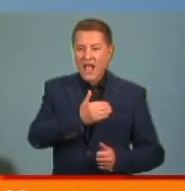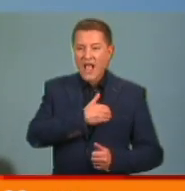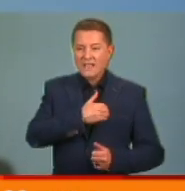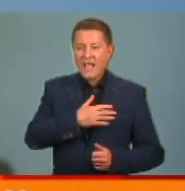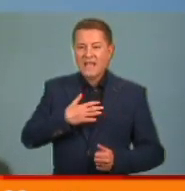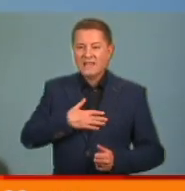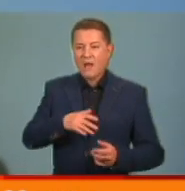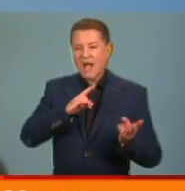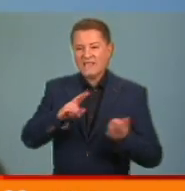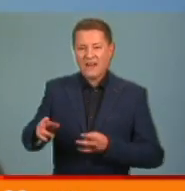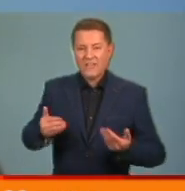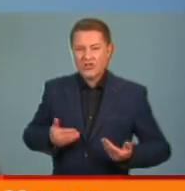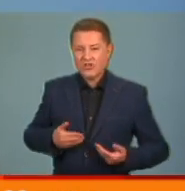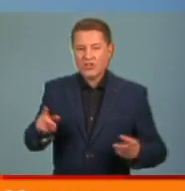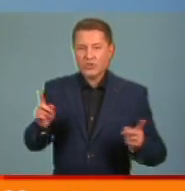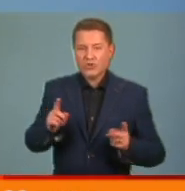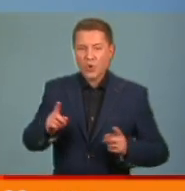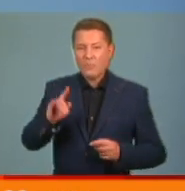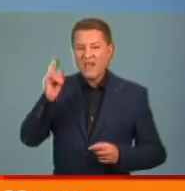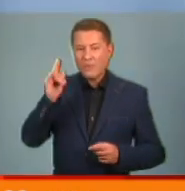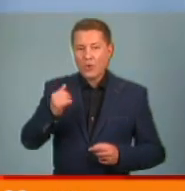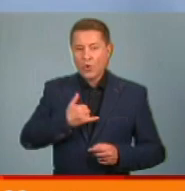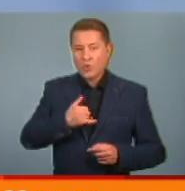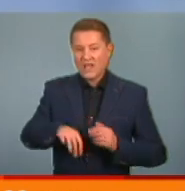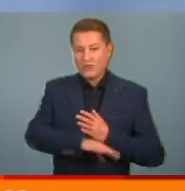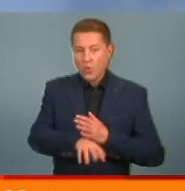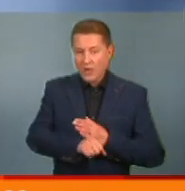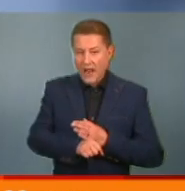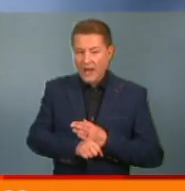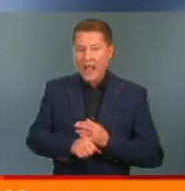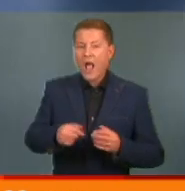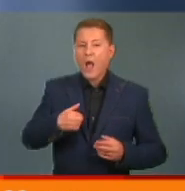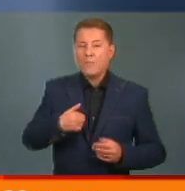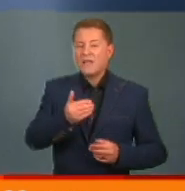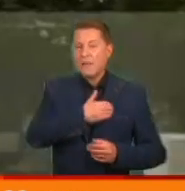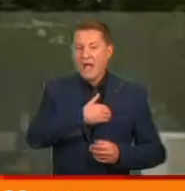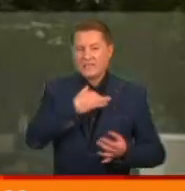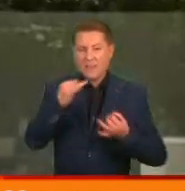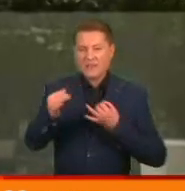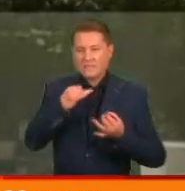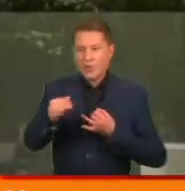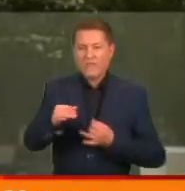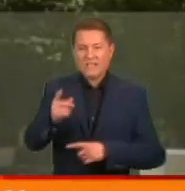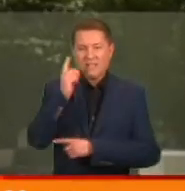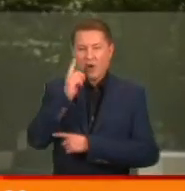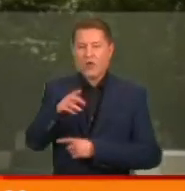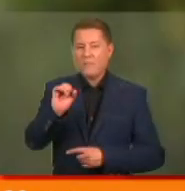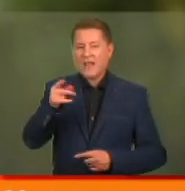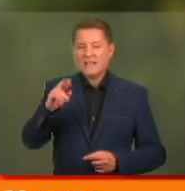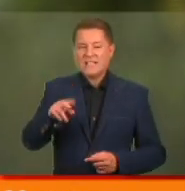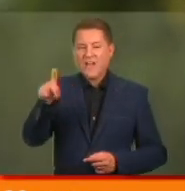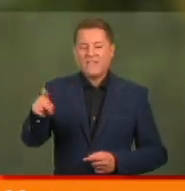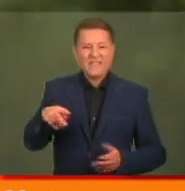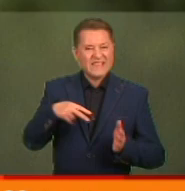нам отравить жизнь тем, чтобы они, например, ребенка у нас украли. Ми намагалися поспілкуватися із охоронцем, та від березня він не вмикає